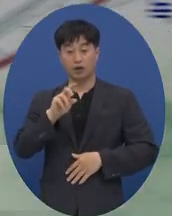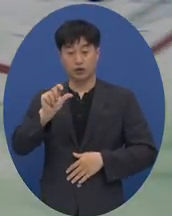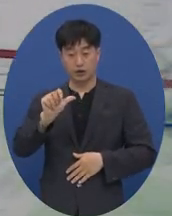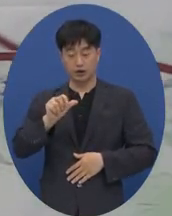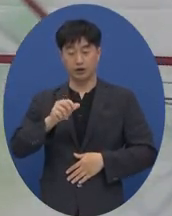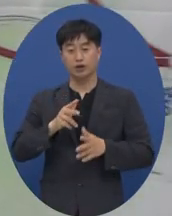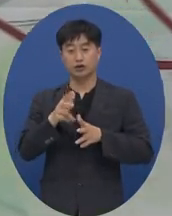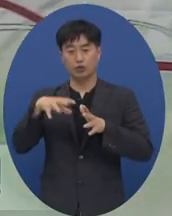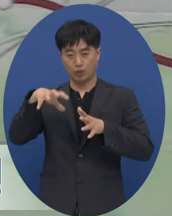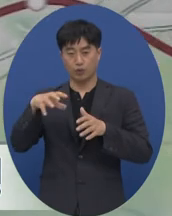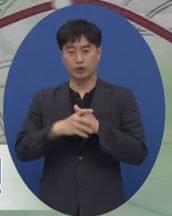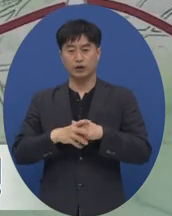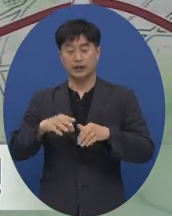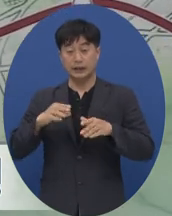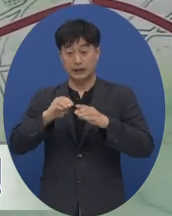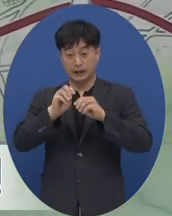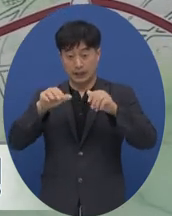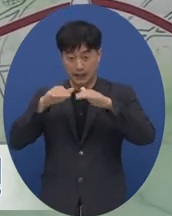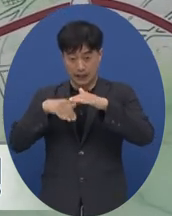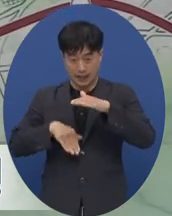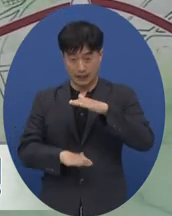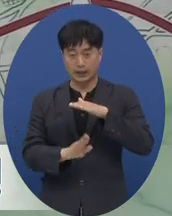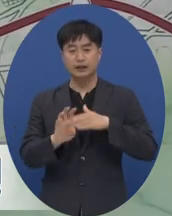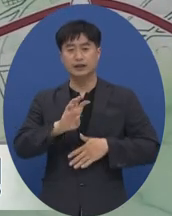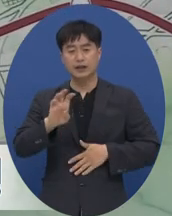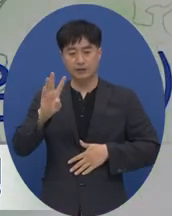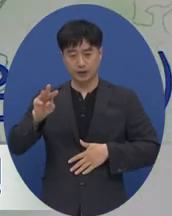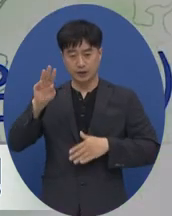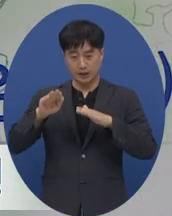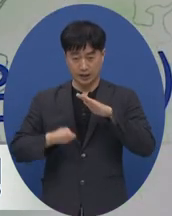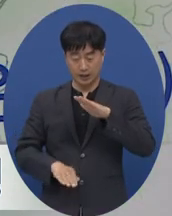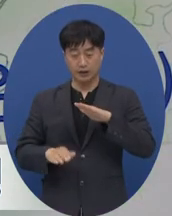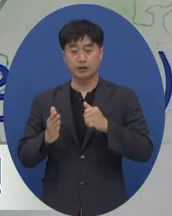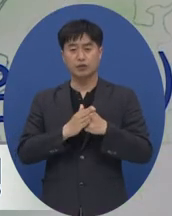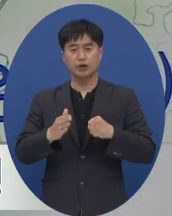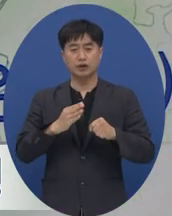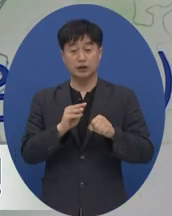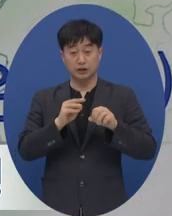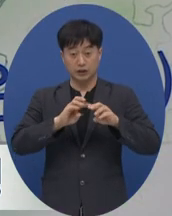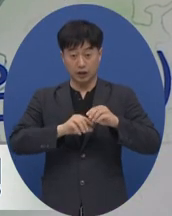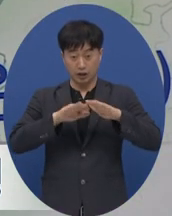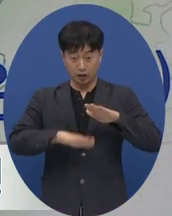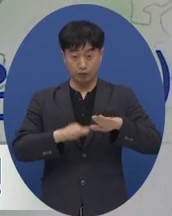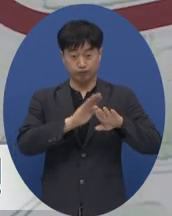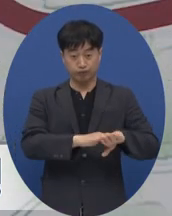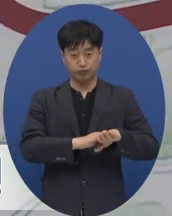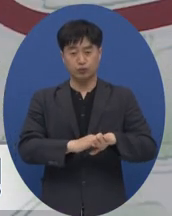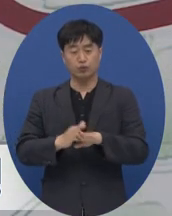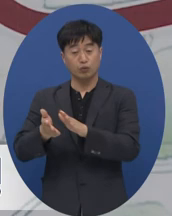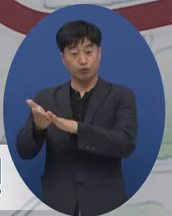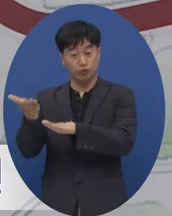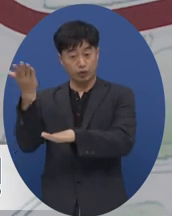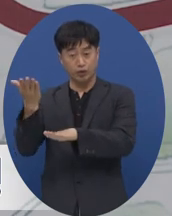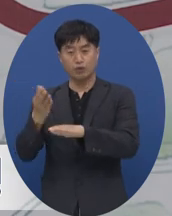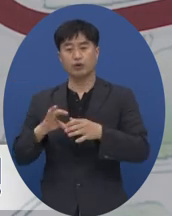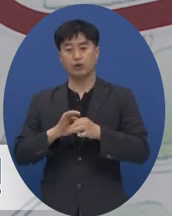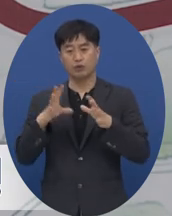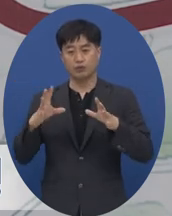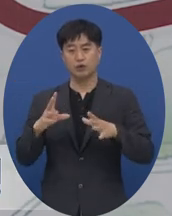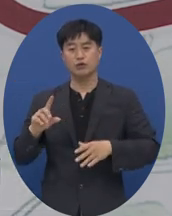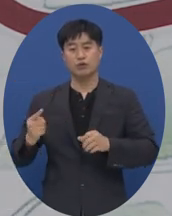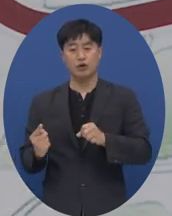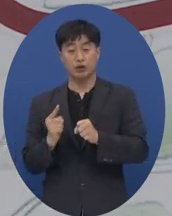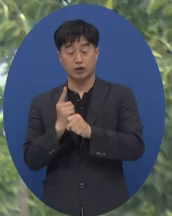생깁니다. 지하 40m 이하로 다니기 때문에 지하 매설물이나 지상 토지 등의 영향 없이 최대 시속 110km로